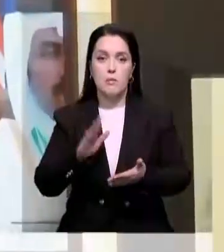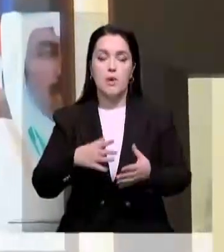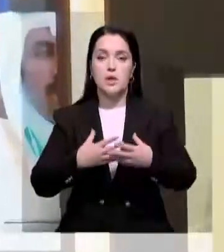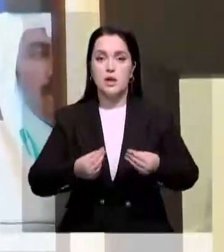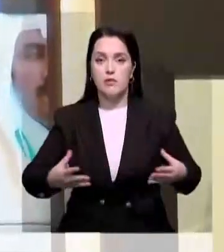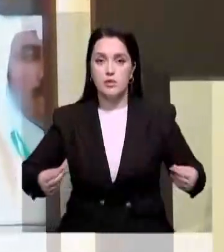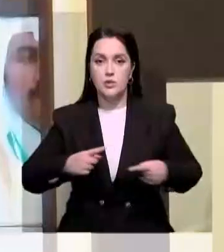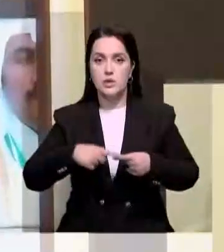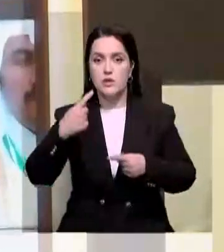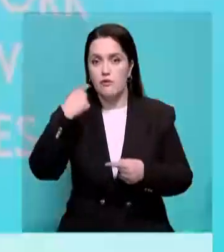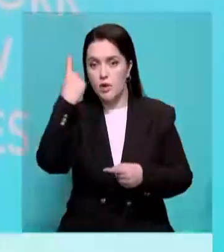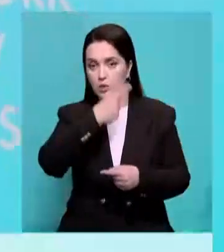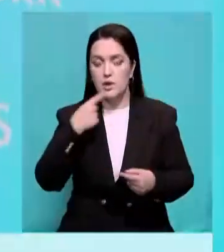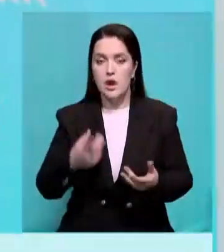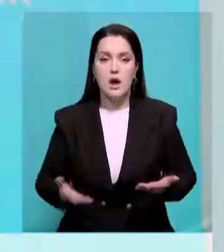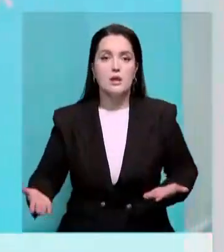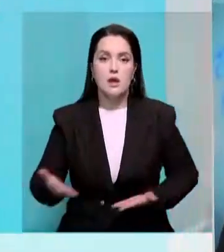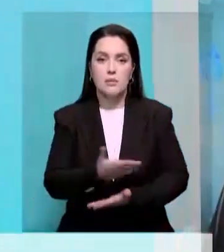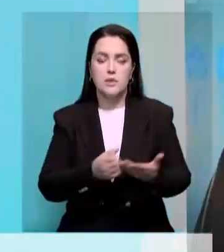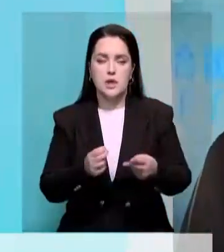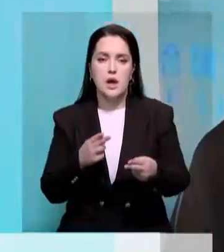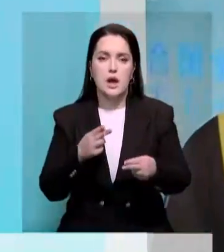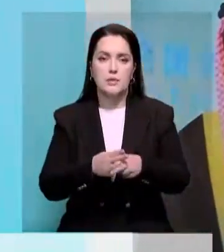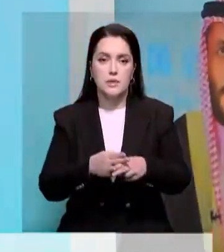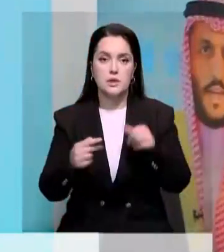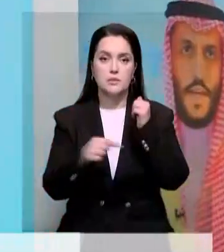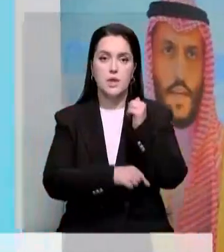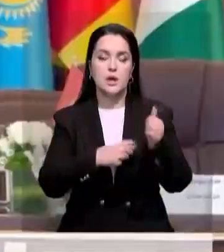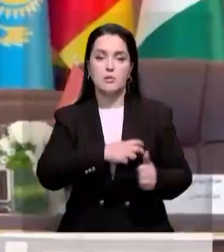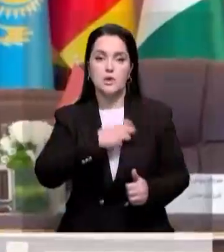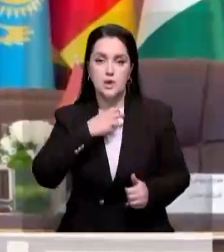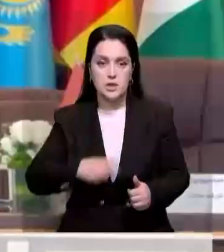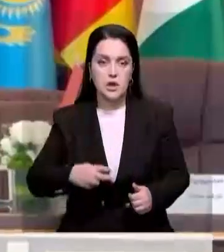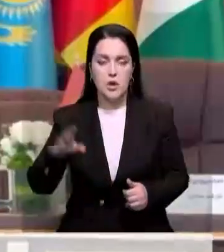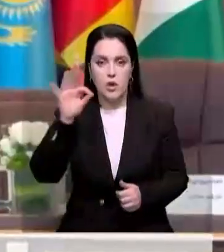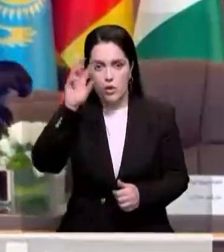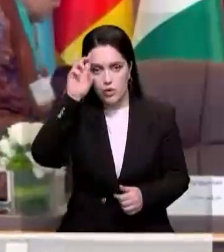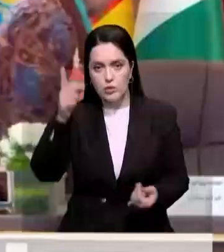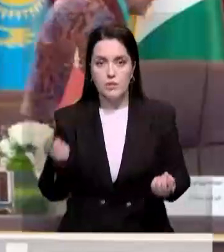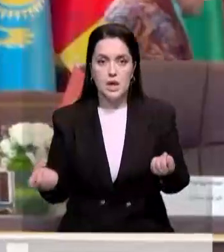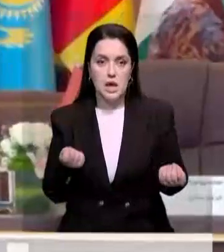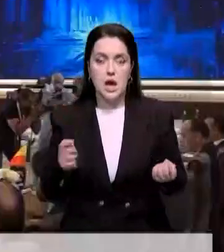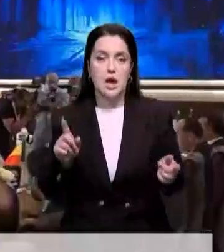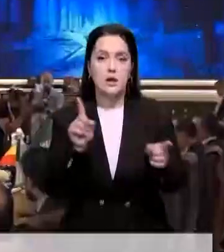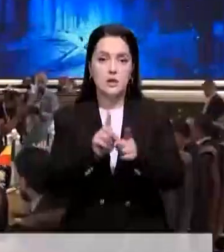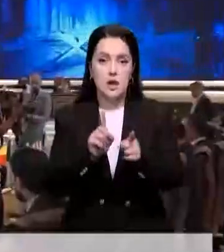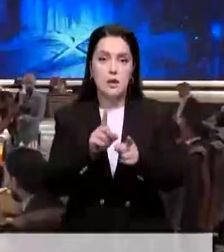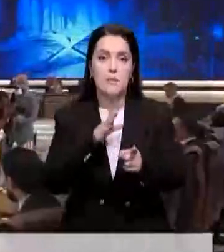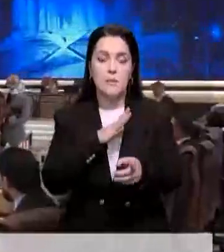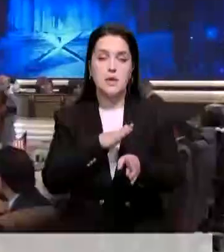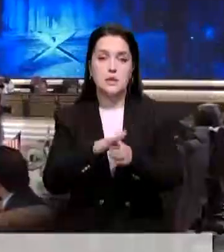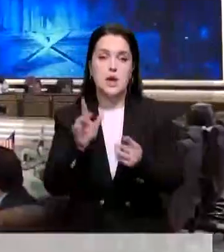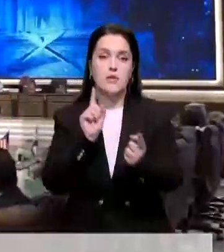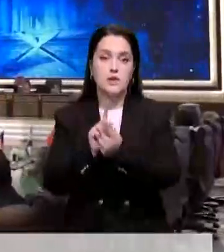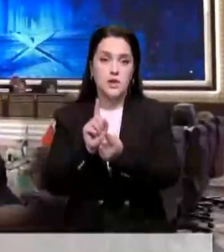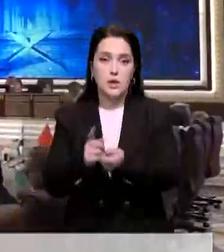запланировано на весну следующего года стороны обсудили Как предотвратить коррупционные риски в сфере гос управления также состоялся